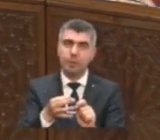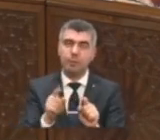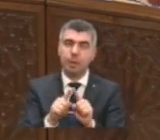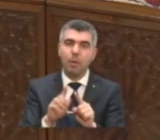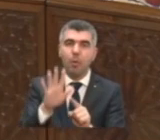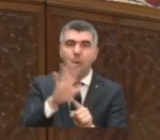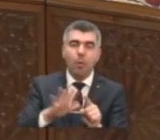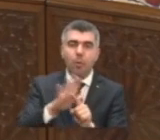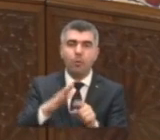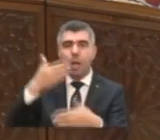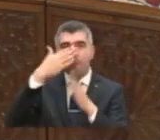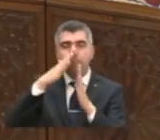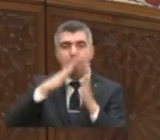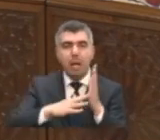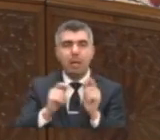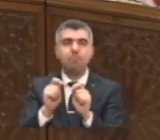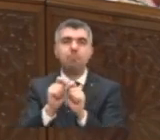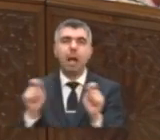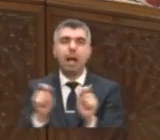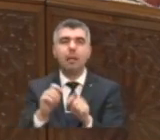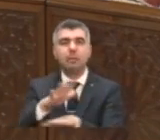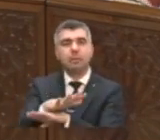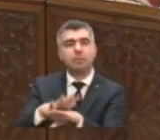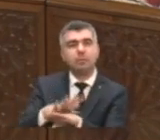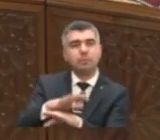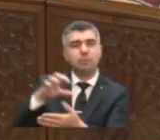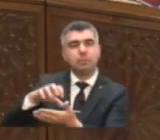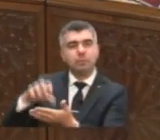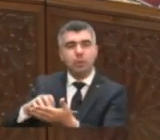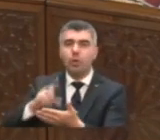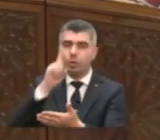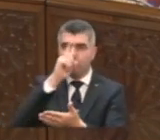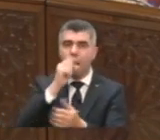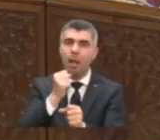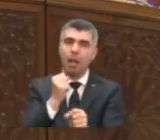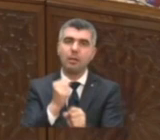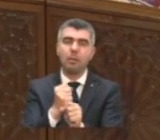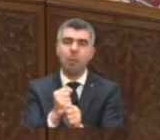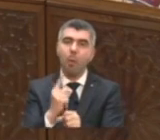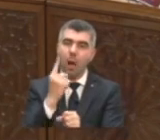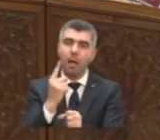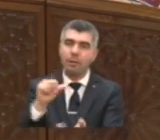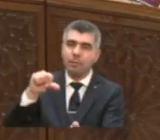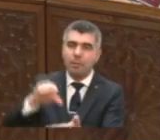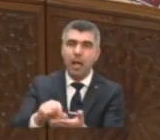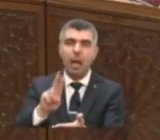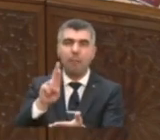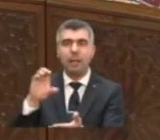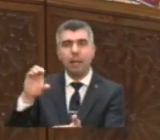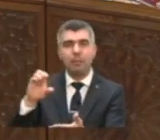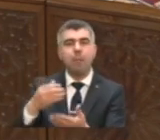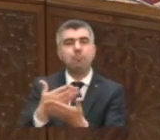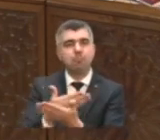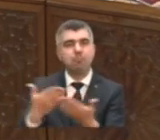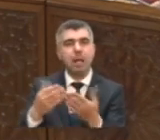طرف المغاربه باش يكونوا هذا المعرض في جميع الجهات المملكه، وهذا الشيء اللي غنخدموا عليه ان شاء الله. ما خصوش يبقى معرض واحد في الرباط او في الدار البيضاء، خص يكونوا معارض في